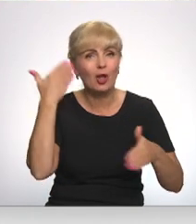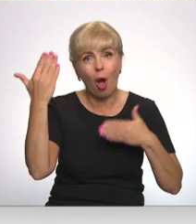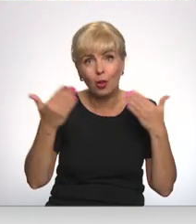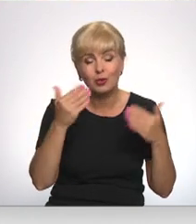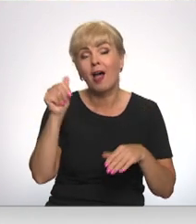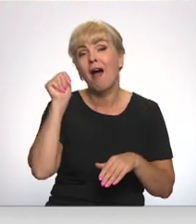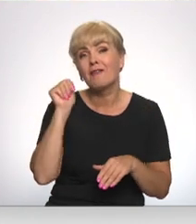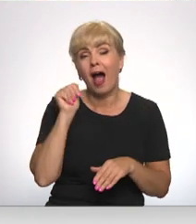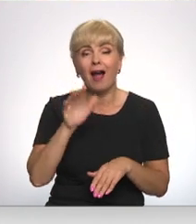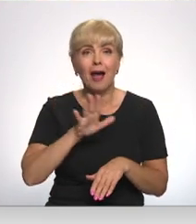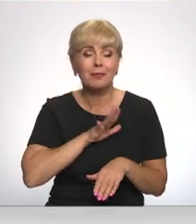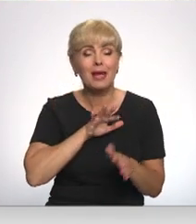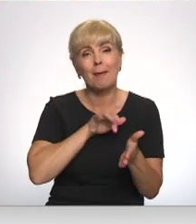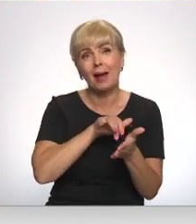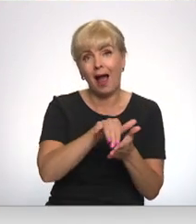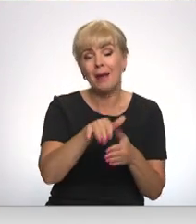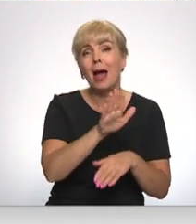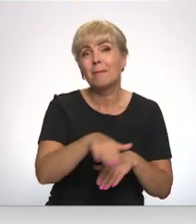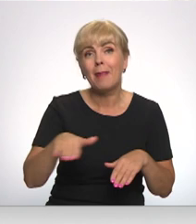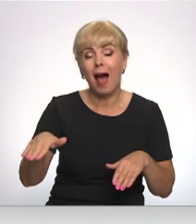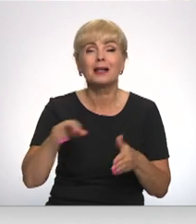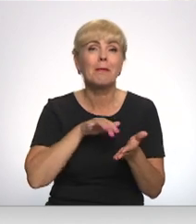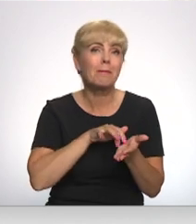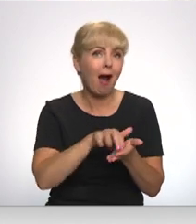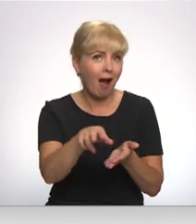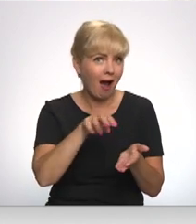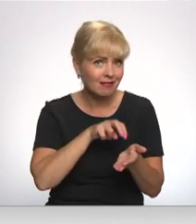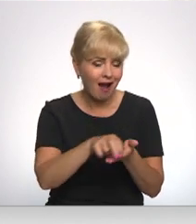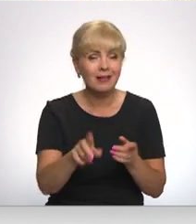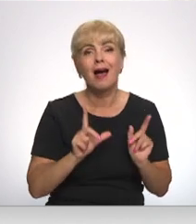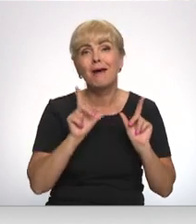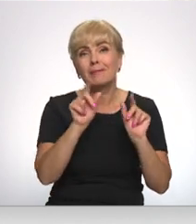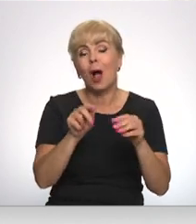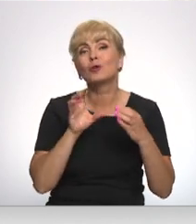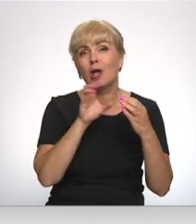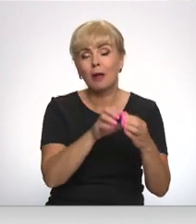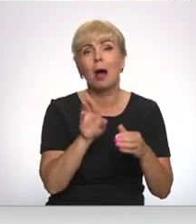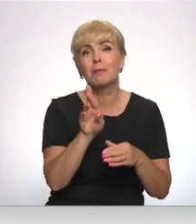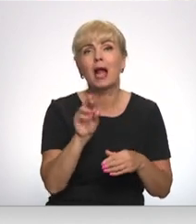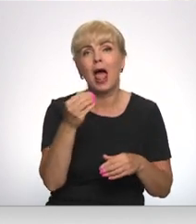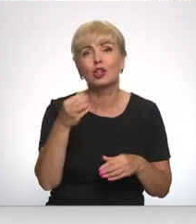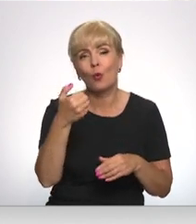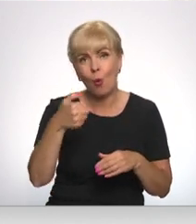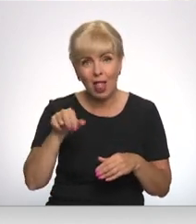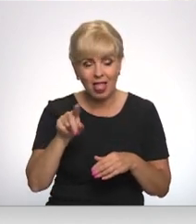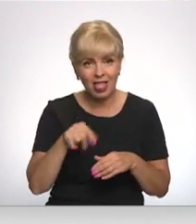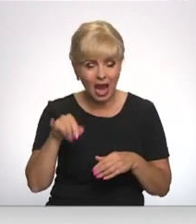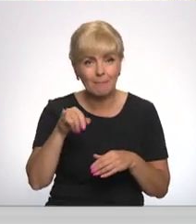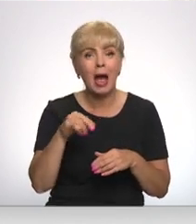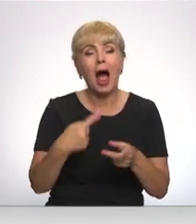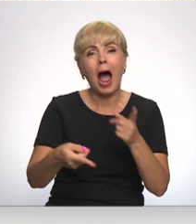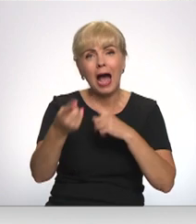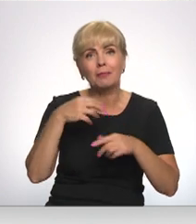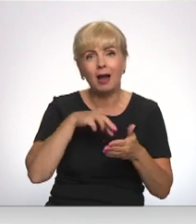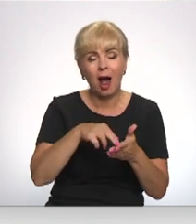Vakar, piemēram, mēs gājām ar bērniem pārgājienā, braucām ar autobusu uz Brenguļiem un nācām ar kājām atpakaļ. Bija